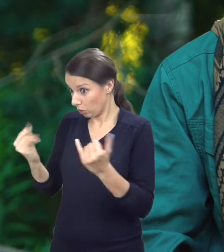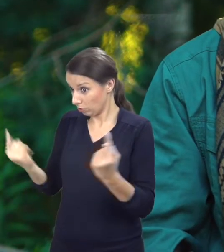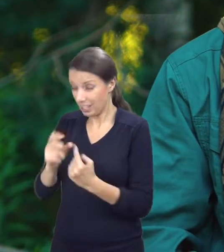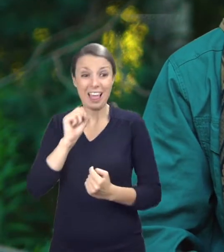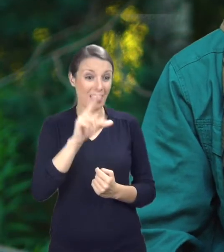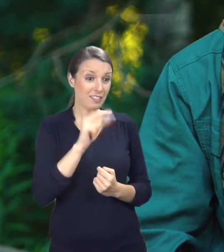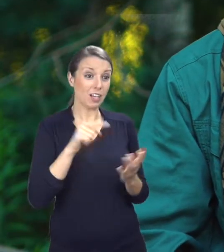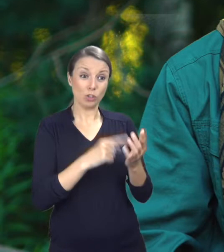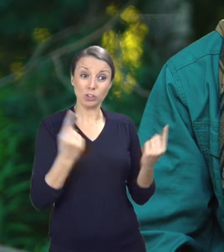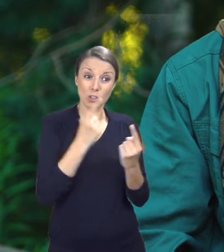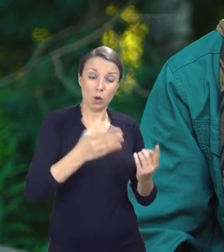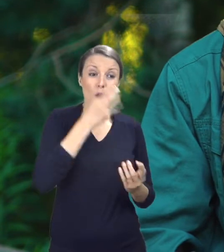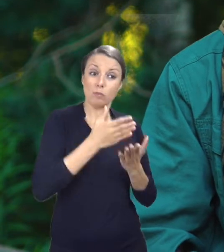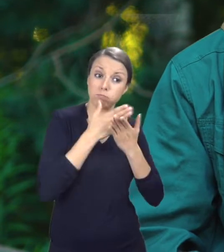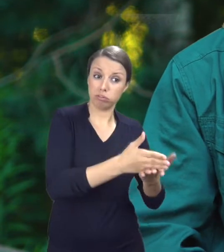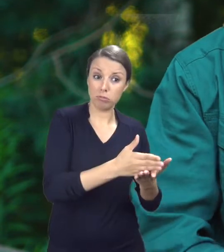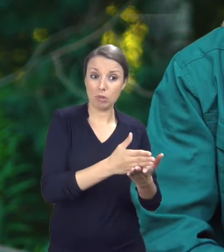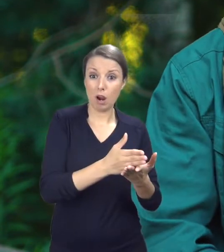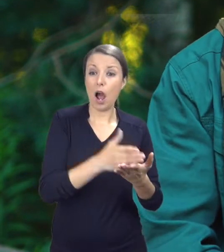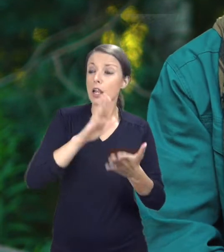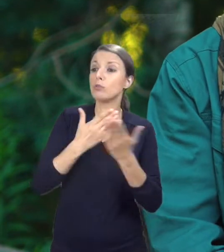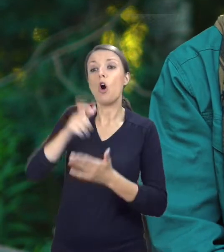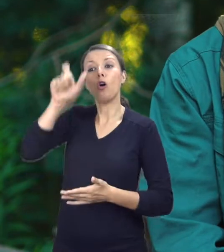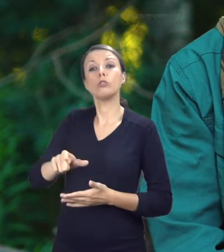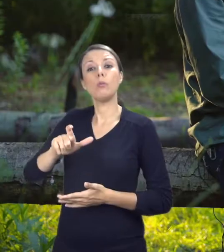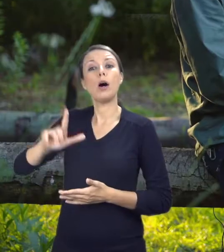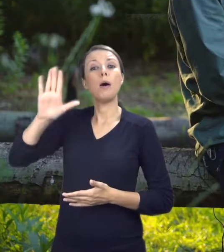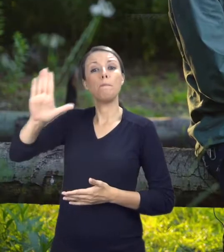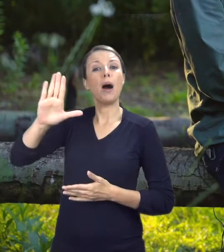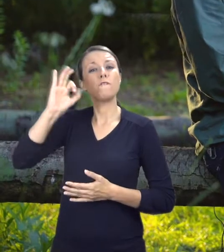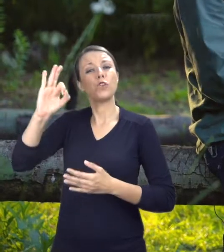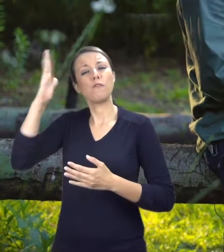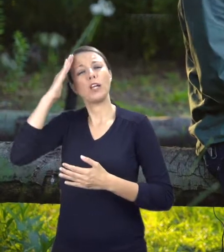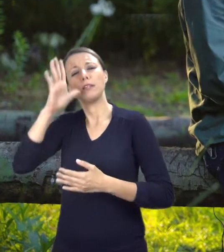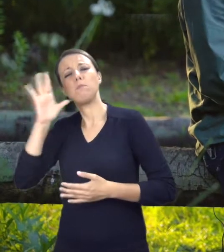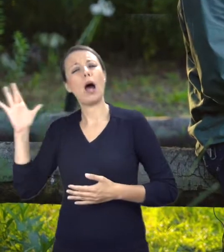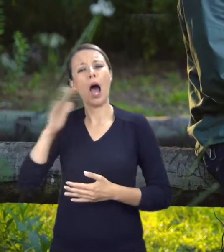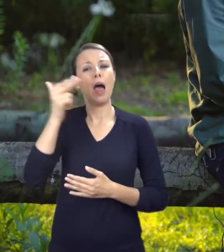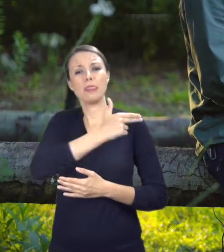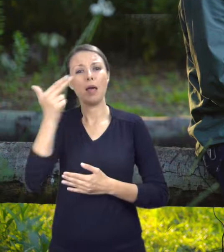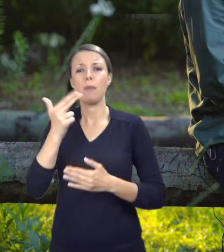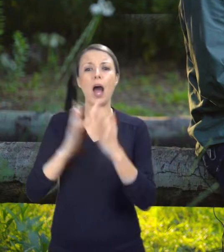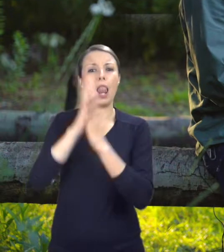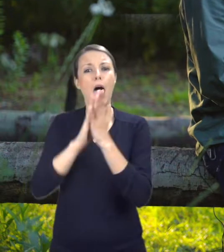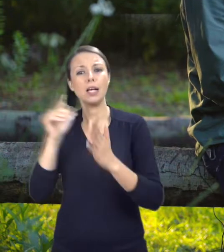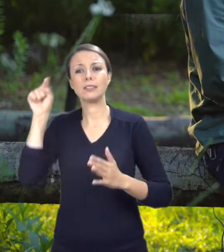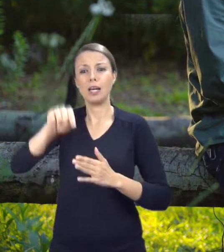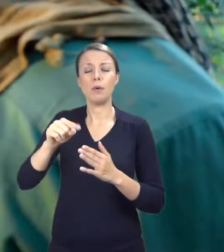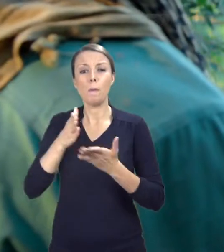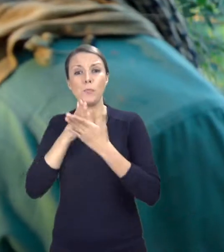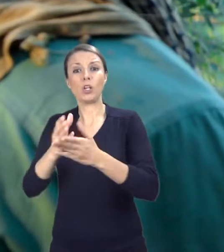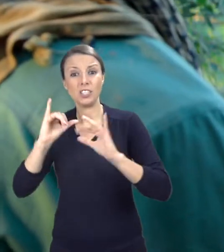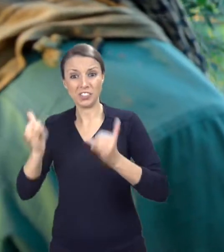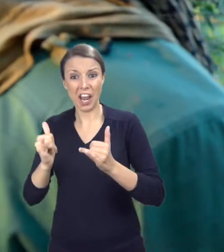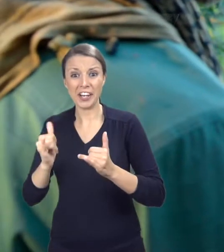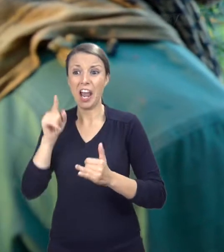rzeczywistości, niż osoba, która ma olbrzymią wiedzę z zakresu sztuki przetrwania. Głównie praktycy mają największe szanse do przeżycia.